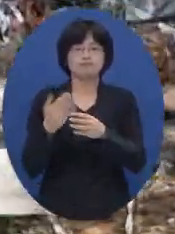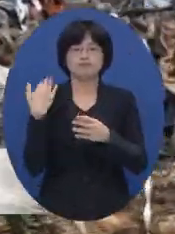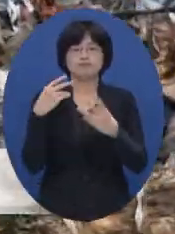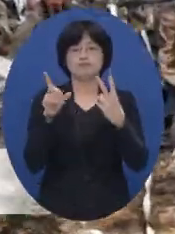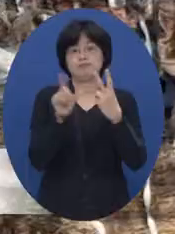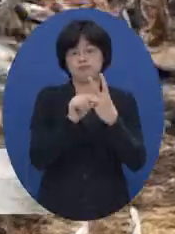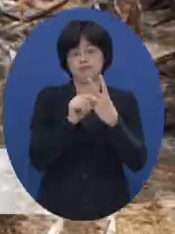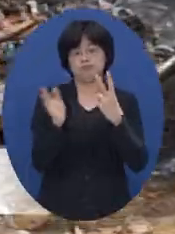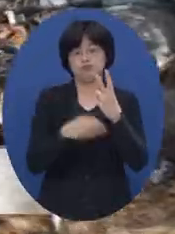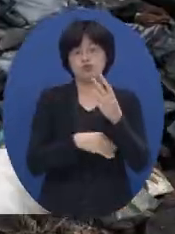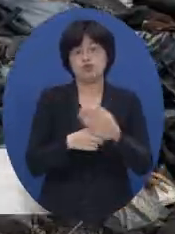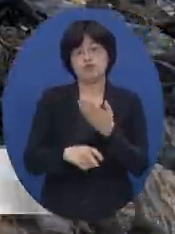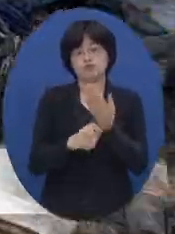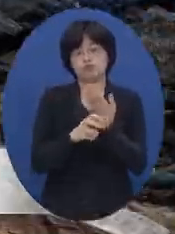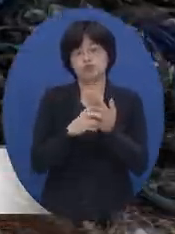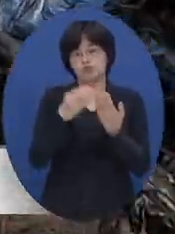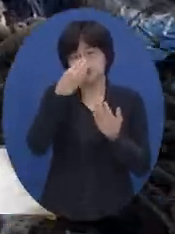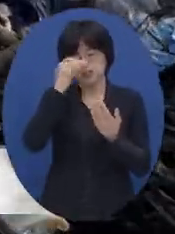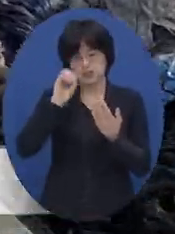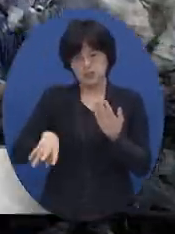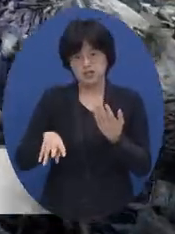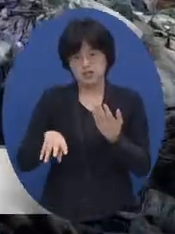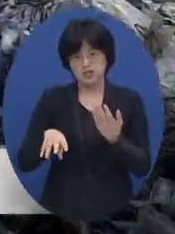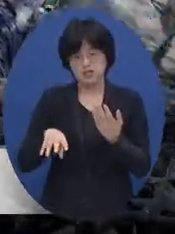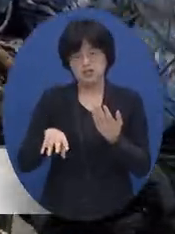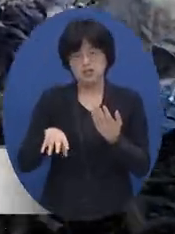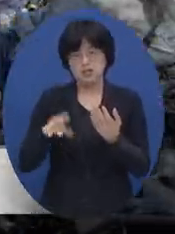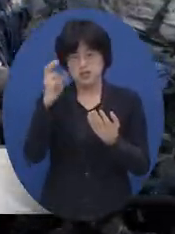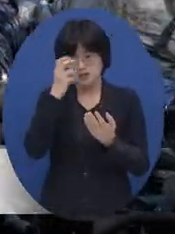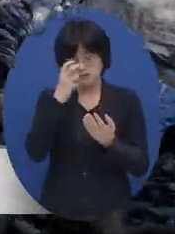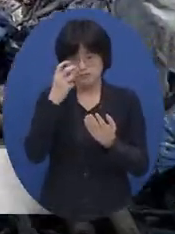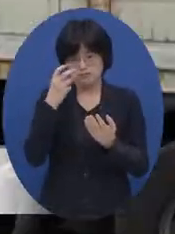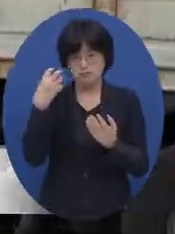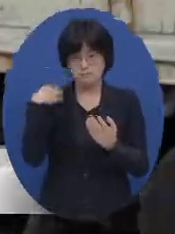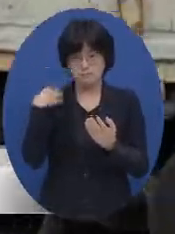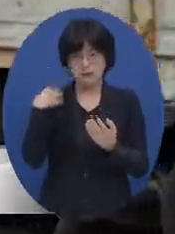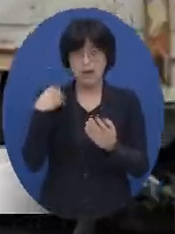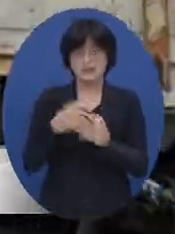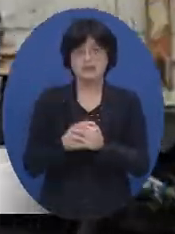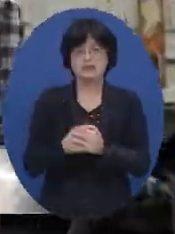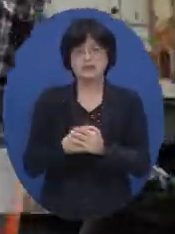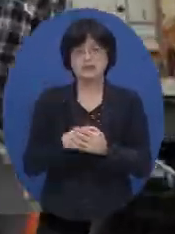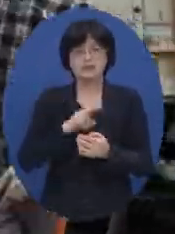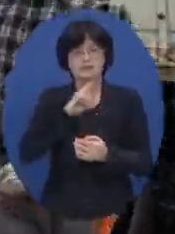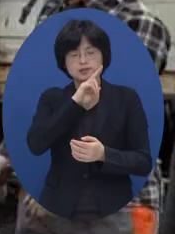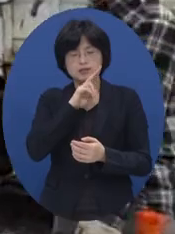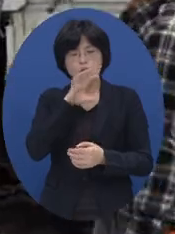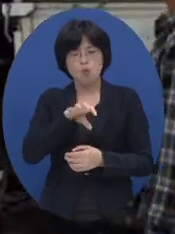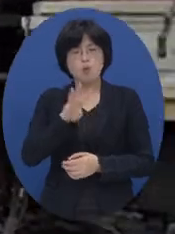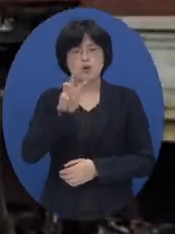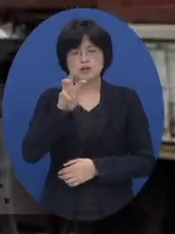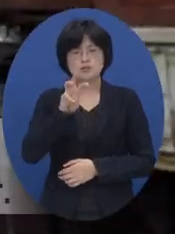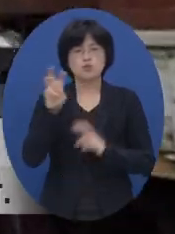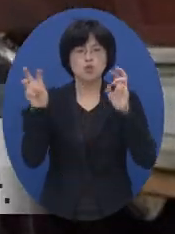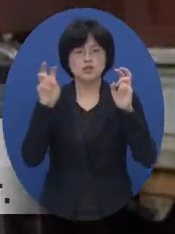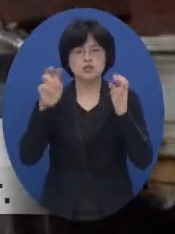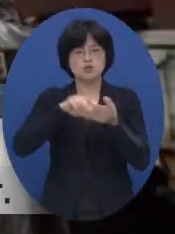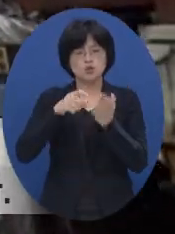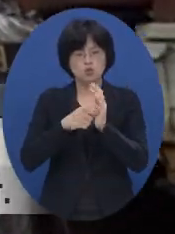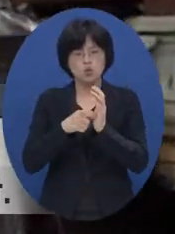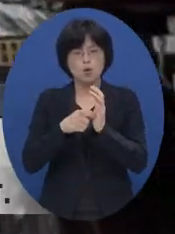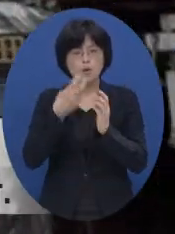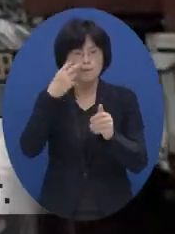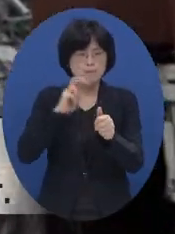2월부터 불법 방치 폐기물 전담 수사팀을 꾸려 의심업체 30여 곳을 수사했습니다. 드론을 촬영을